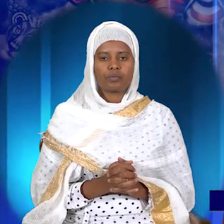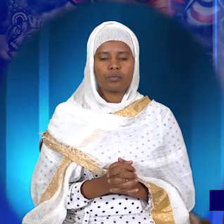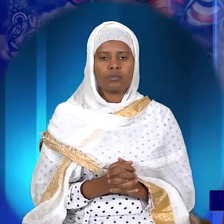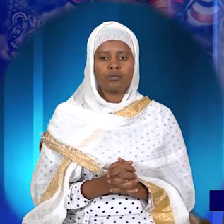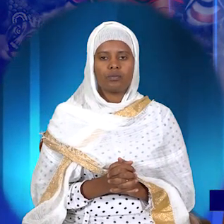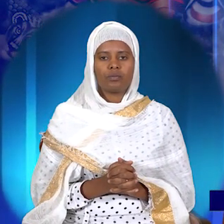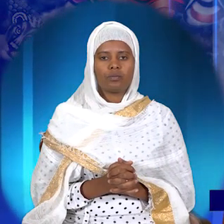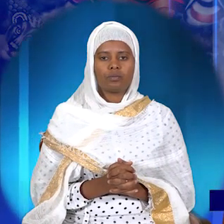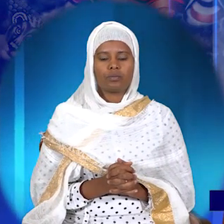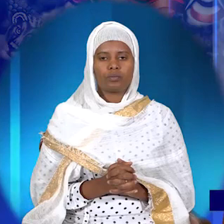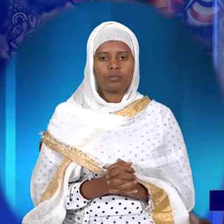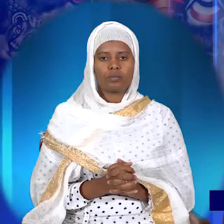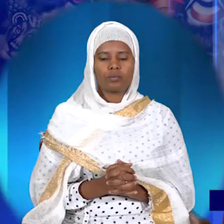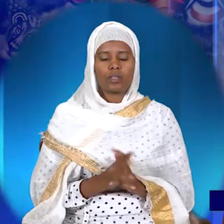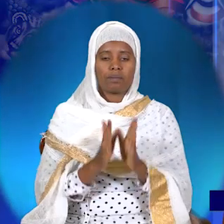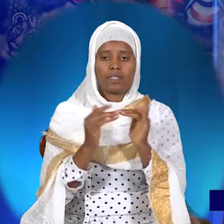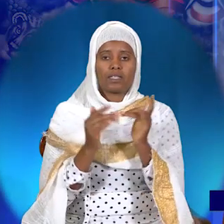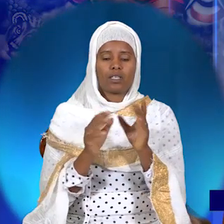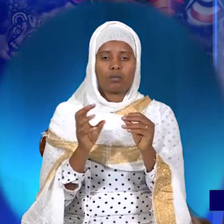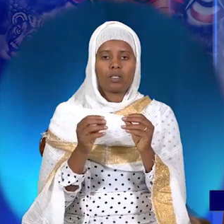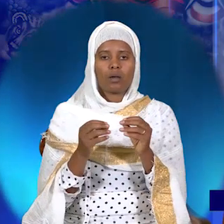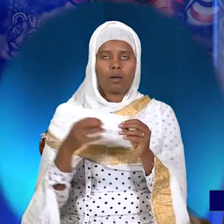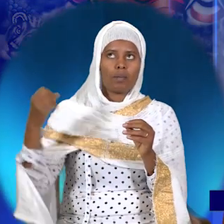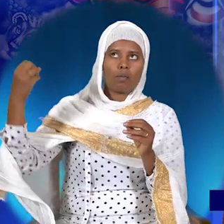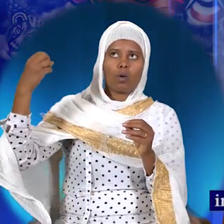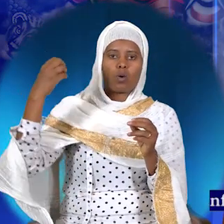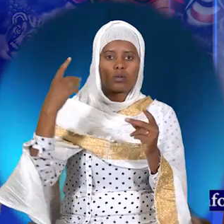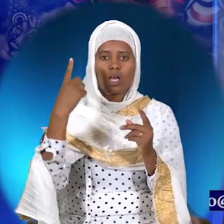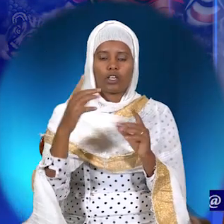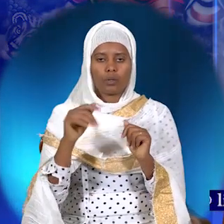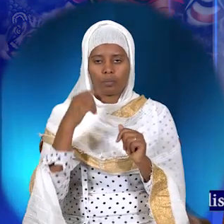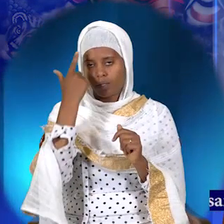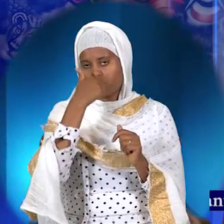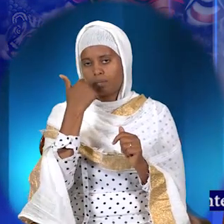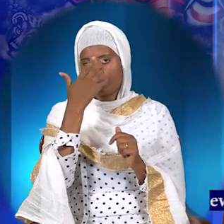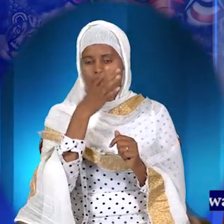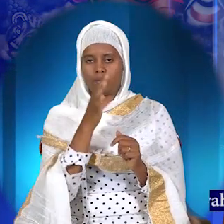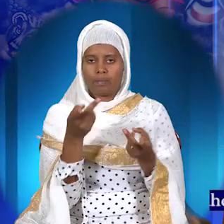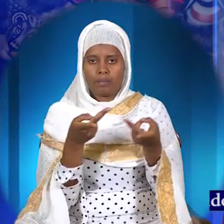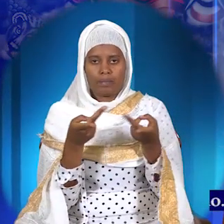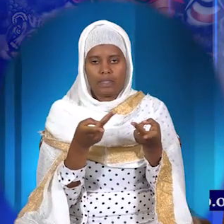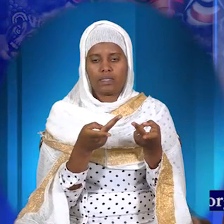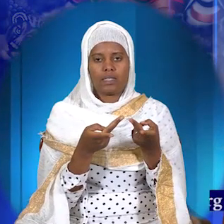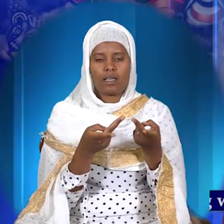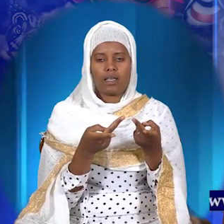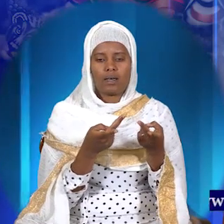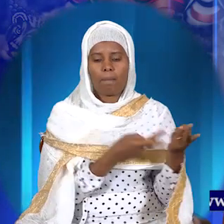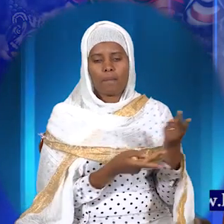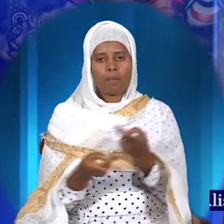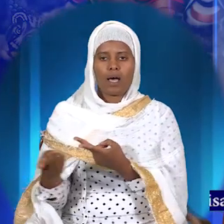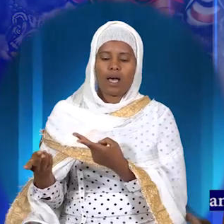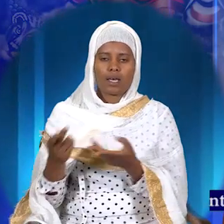فقد سلست بخمس جليس والله بملكوت حدا يوم بملكع بممسسال بناي مهب